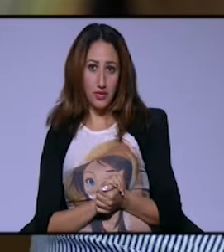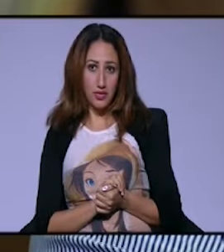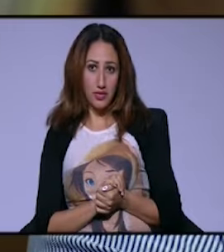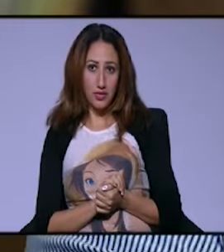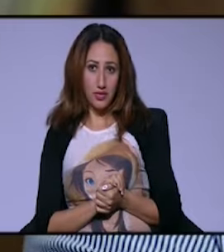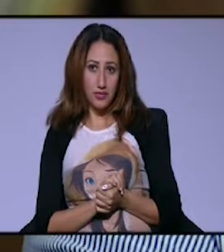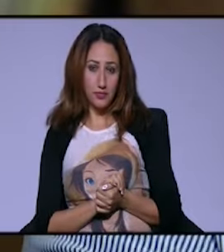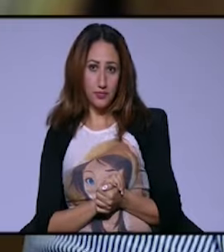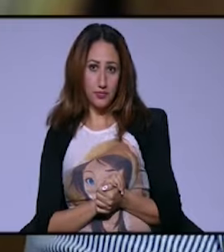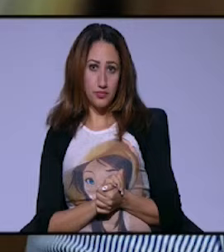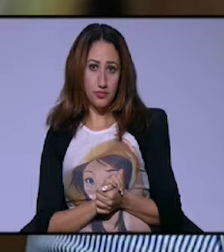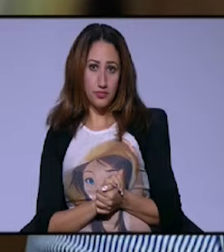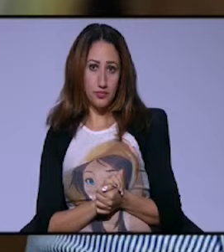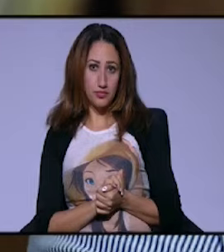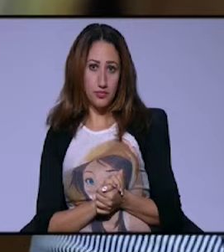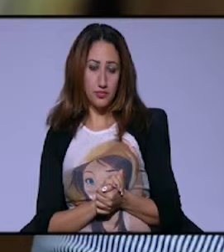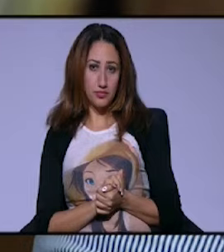أنبياء،